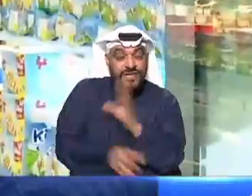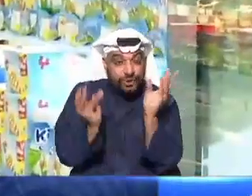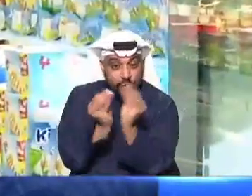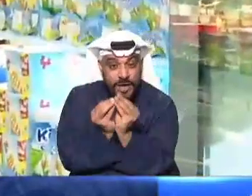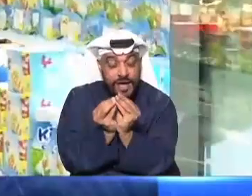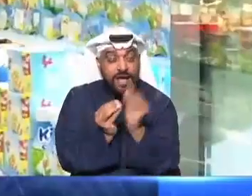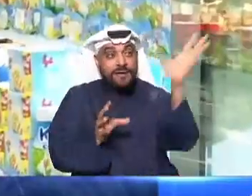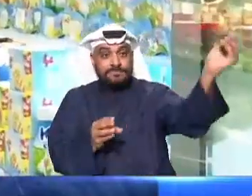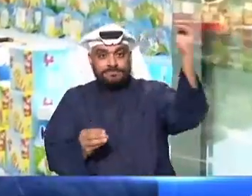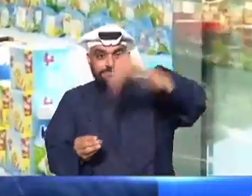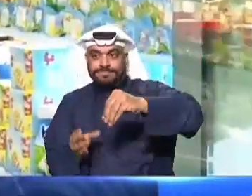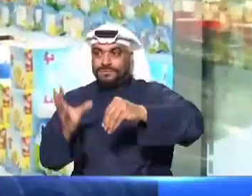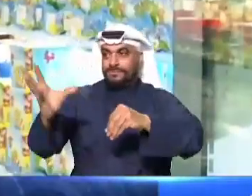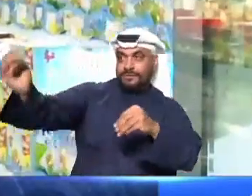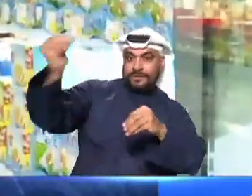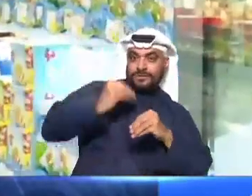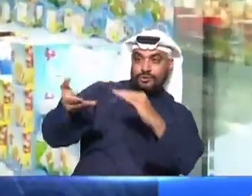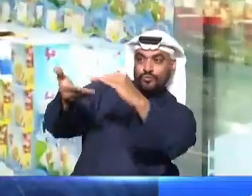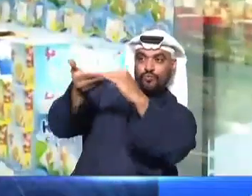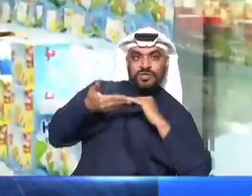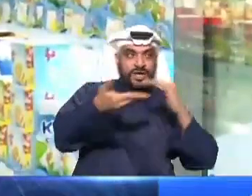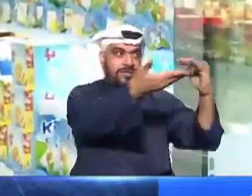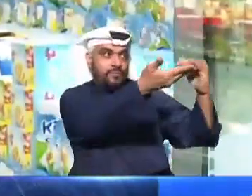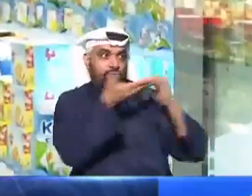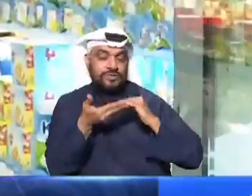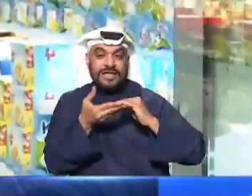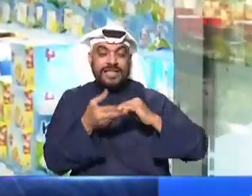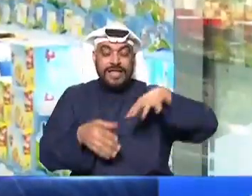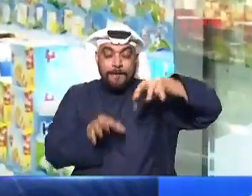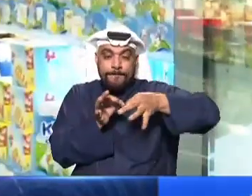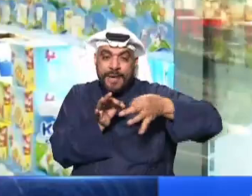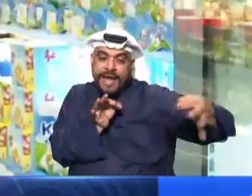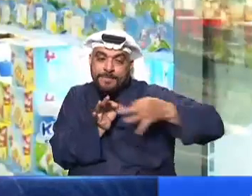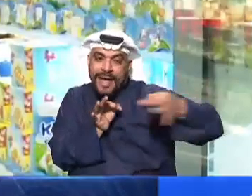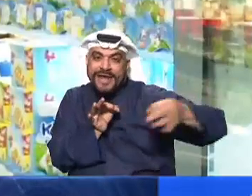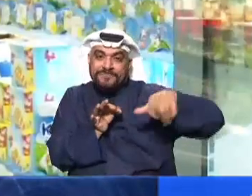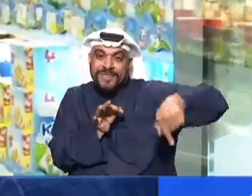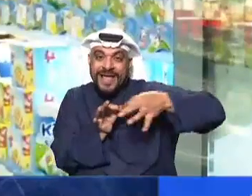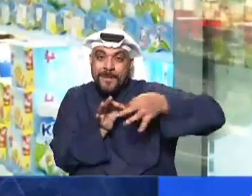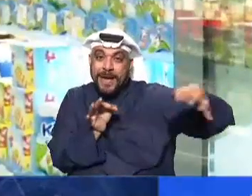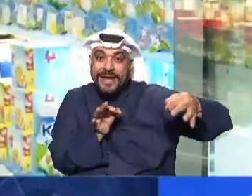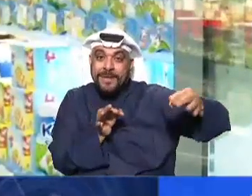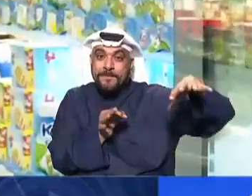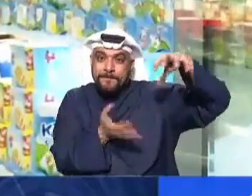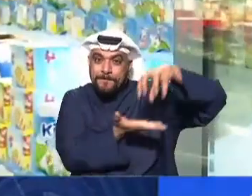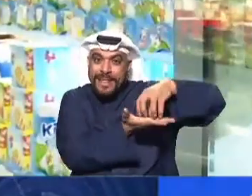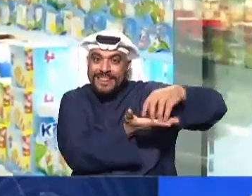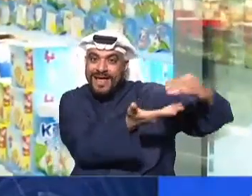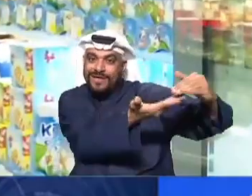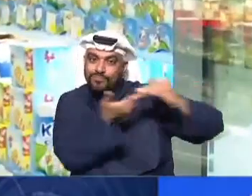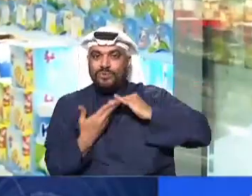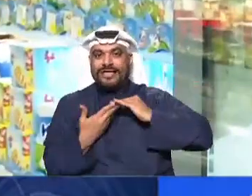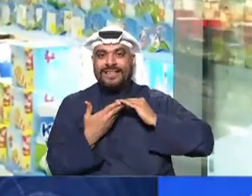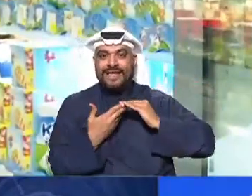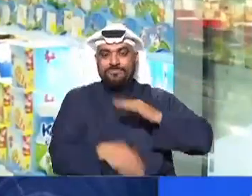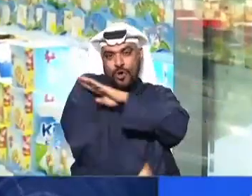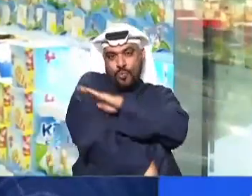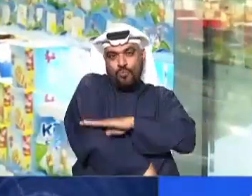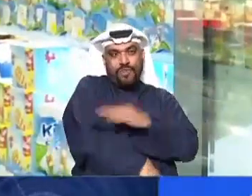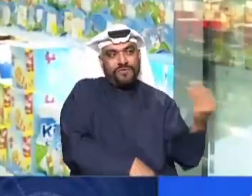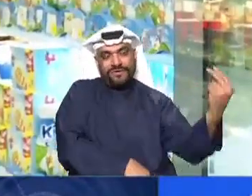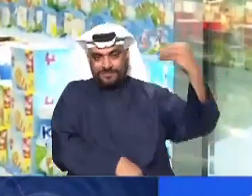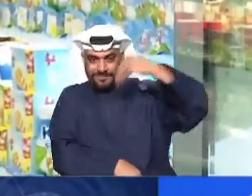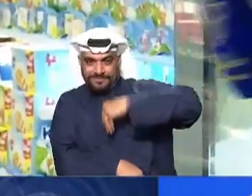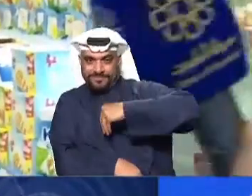المخزون تقوم الجمعية القريبة لها بدعمها من مخزون استراتيجي أو من موظفين وإلى